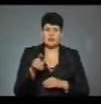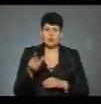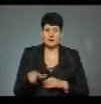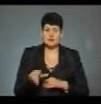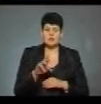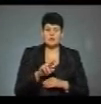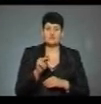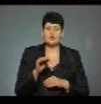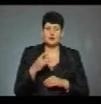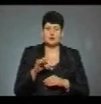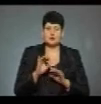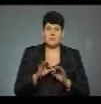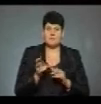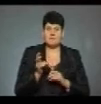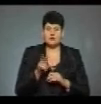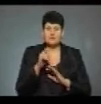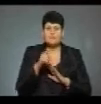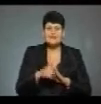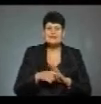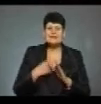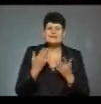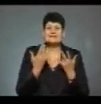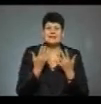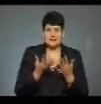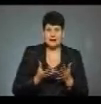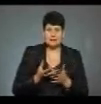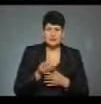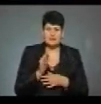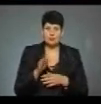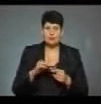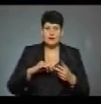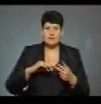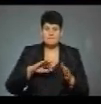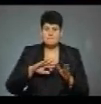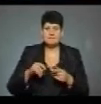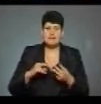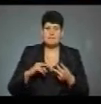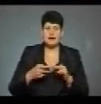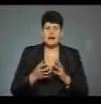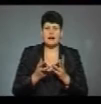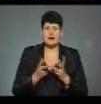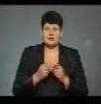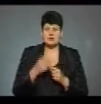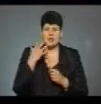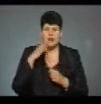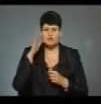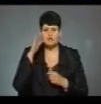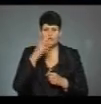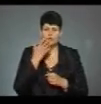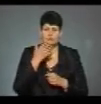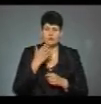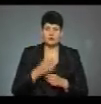Чорний розповідає, прийшов, аби дізнатися, скільки платитиме після перерахунку за тепло і гарячу воду у двокімнатній